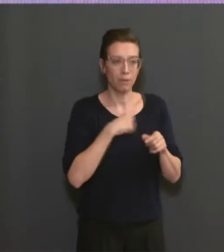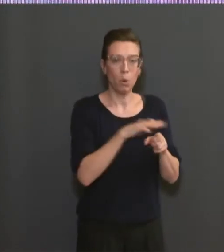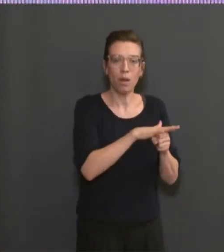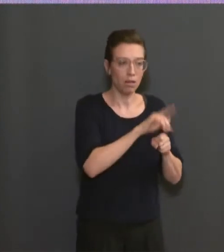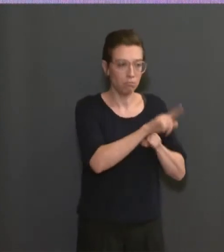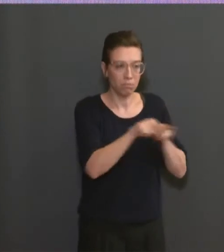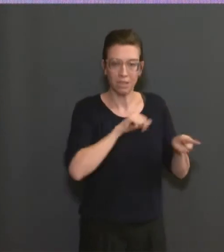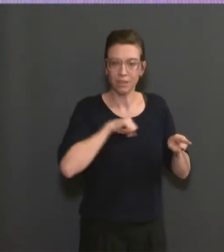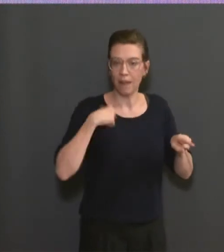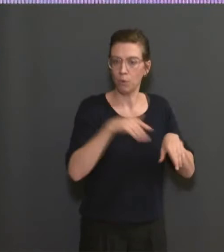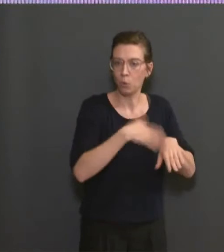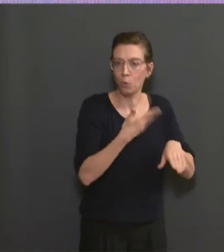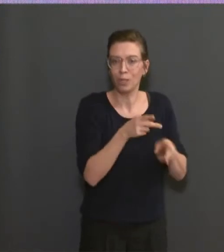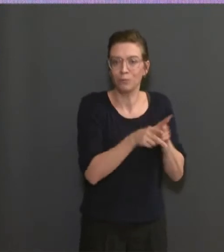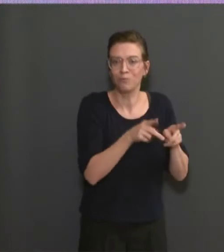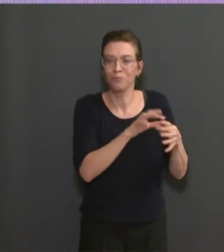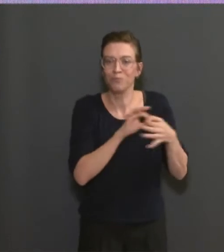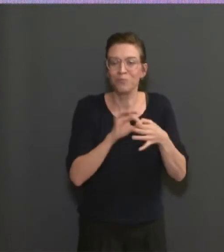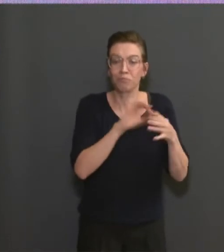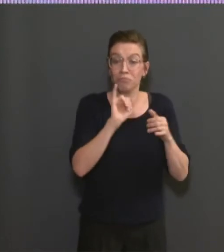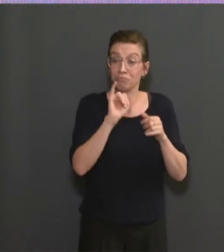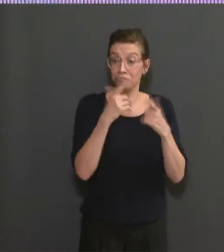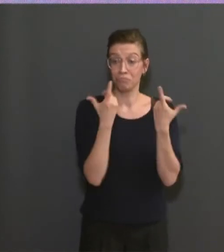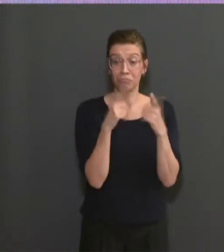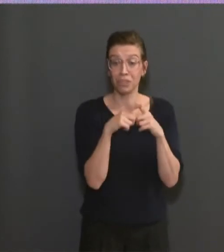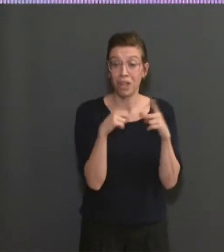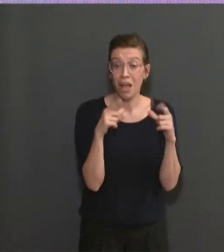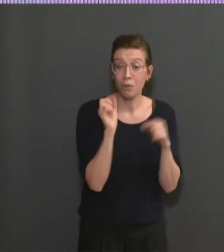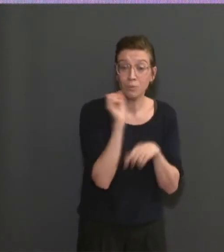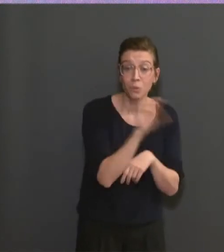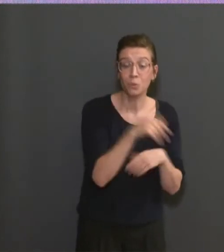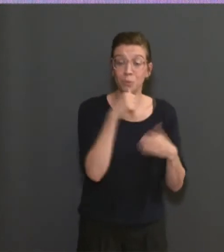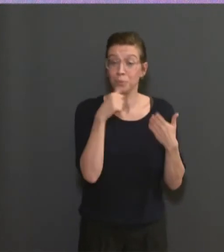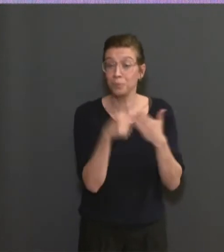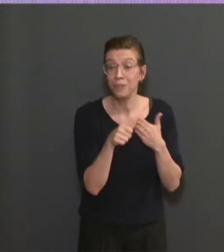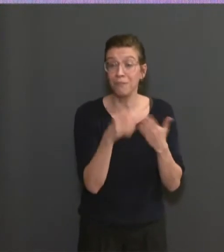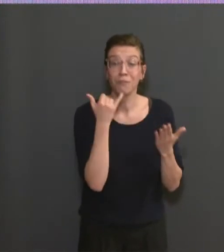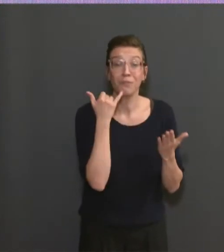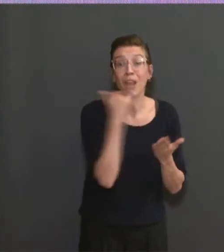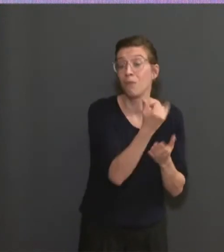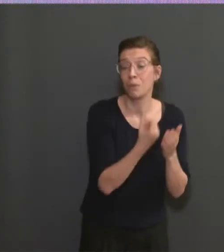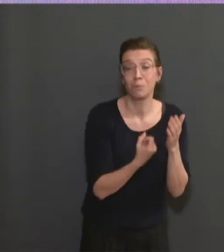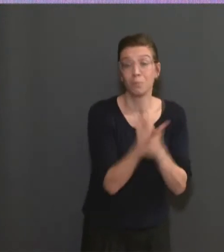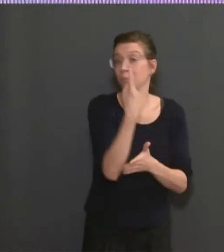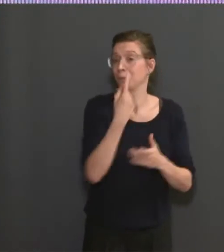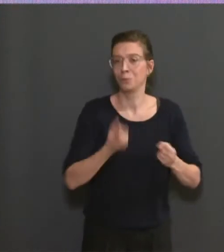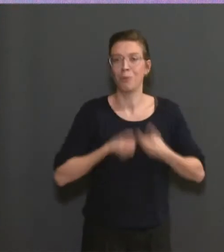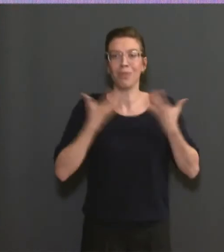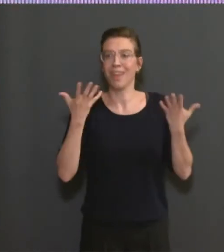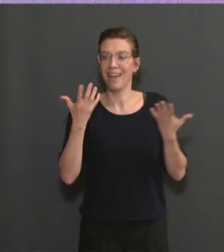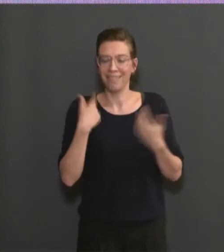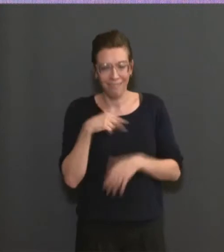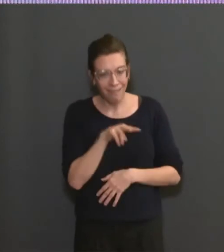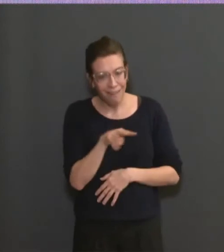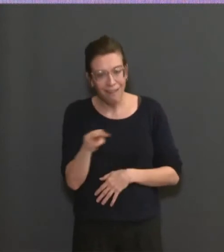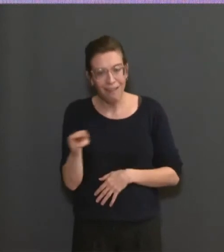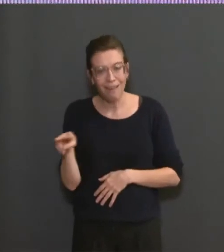betekenen heel veel in deze moeilijke periode. Laat elkaar niet los, ook al moet je afstand